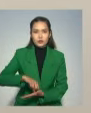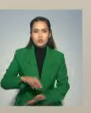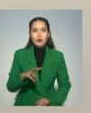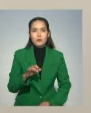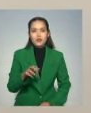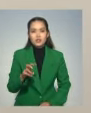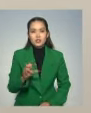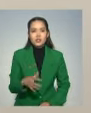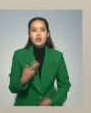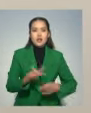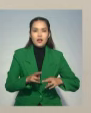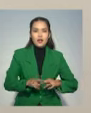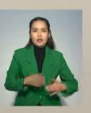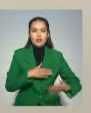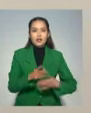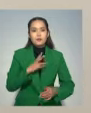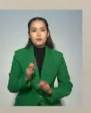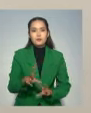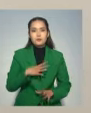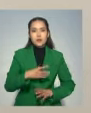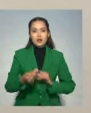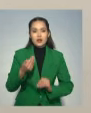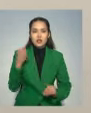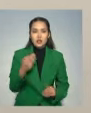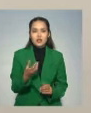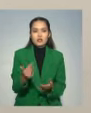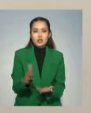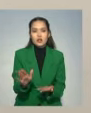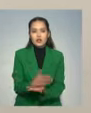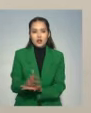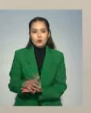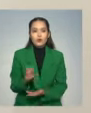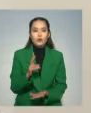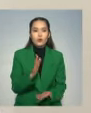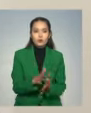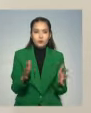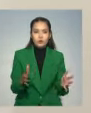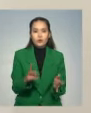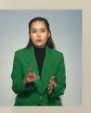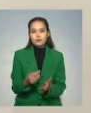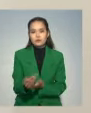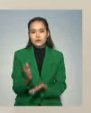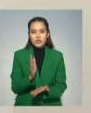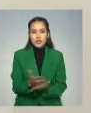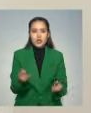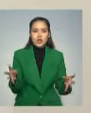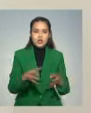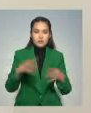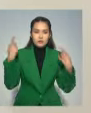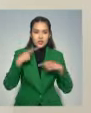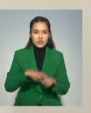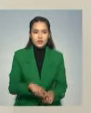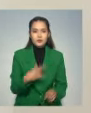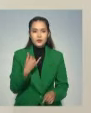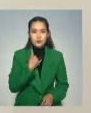При пропорциональной, как это было раньше, депутатские кресла распределяют по числу голосов, отданных за партию, а смешанная система, по которой мы